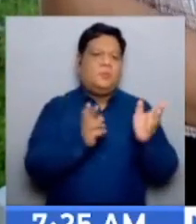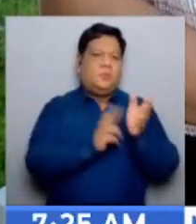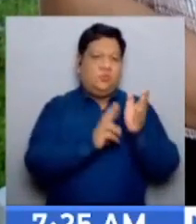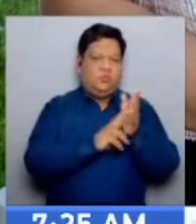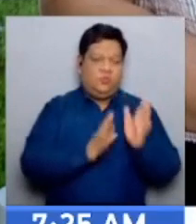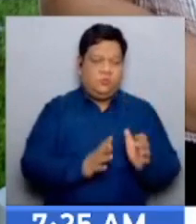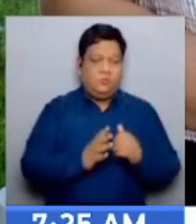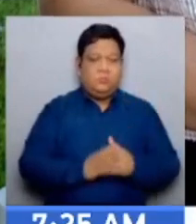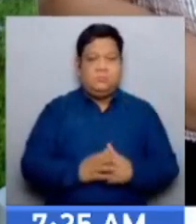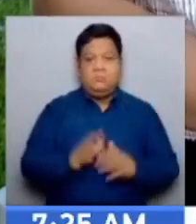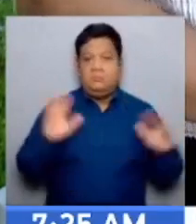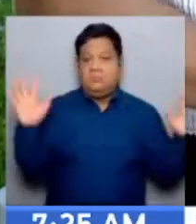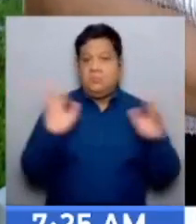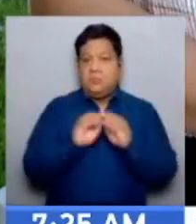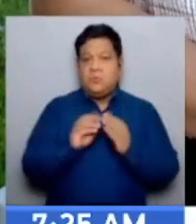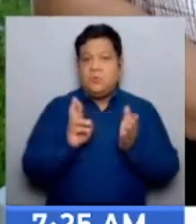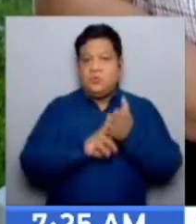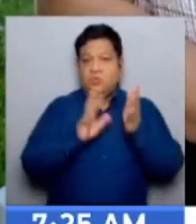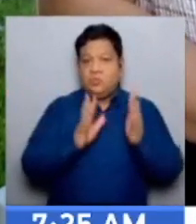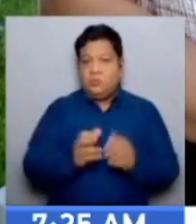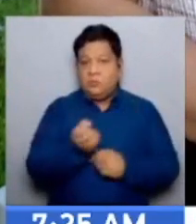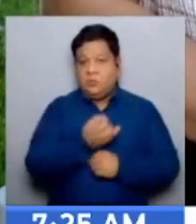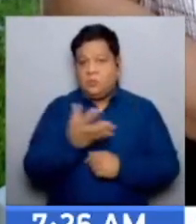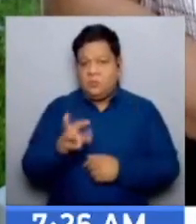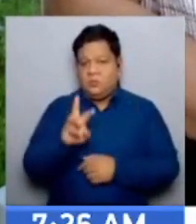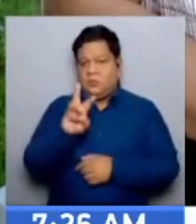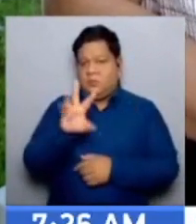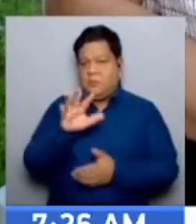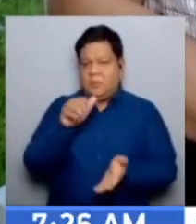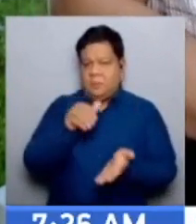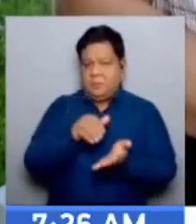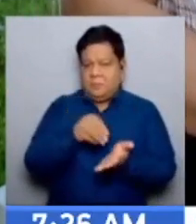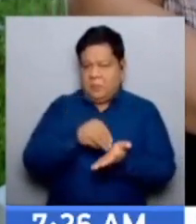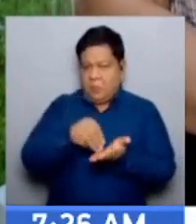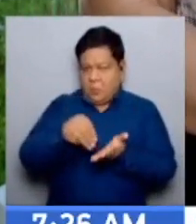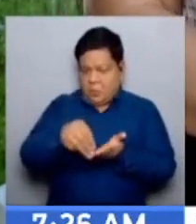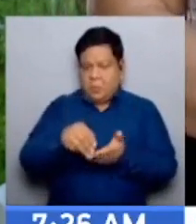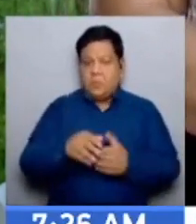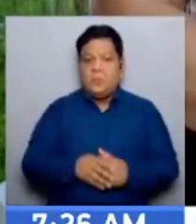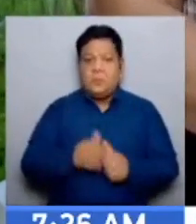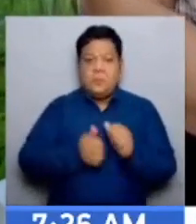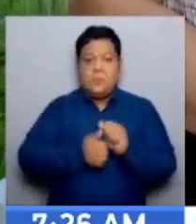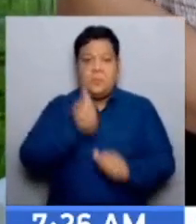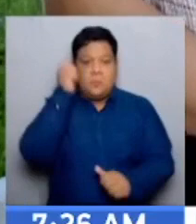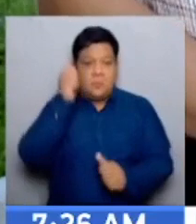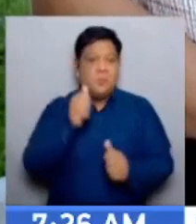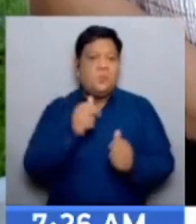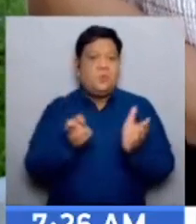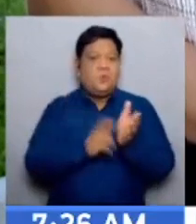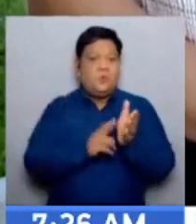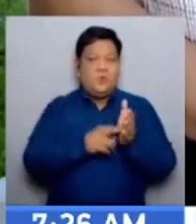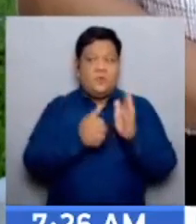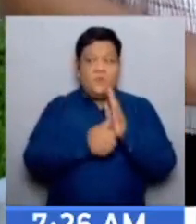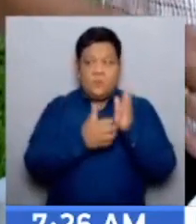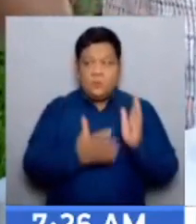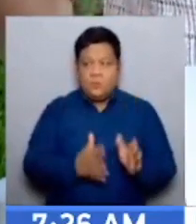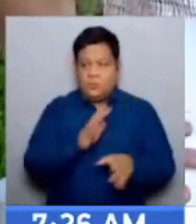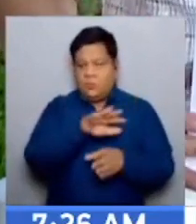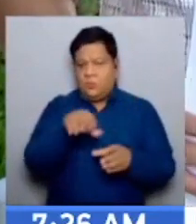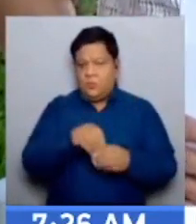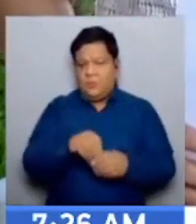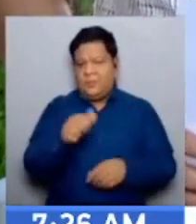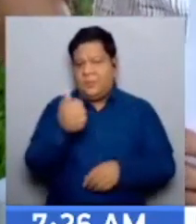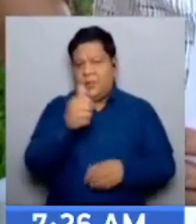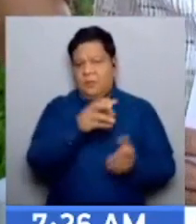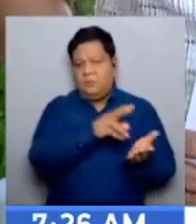65,745,526 registered voters. Malaking porsyento ng mga rehistradong butante ay nabibilang sa 10 probinsya. Nangunguna riyan ang